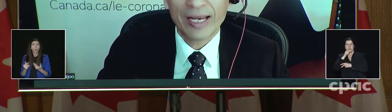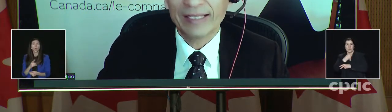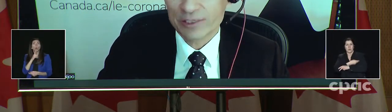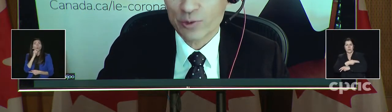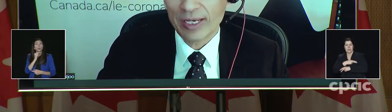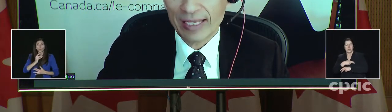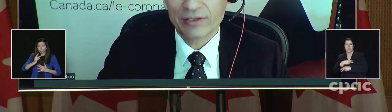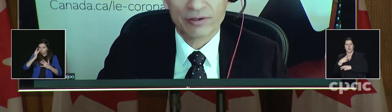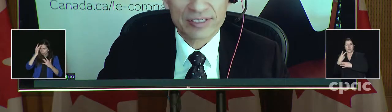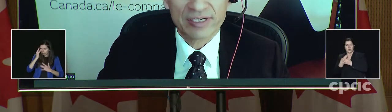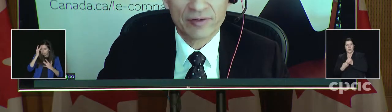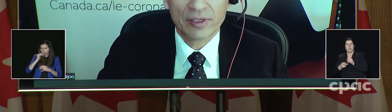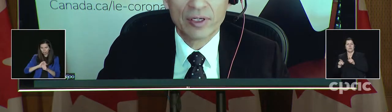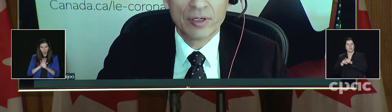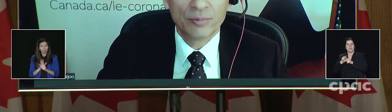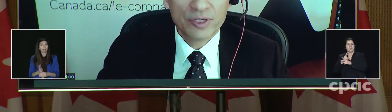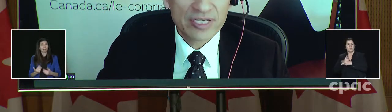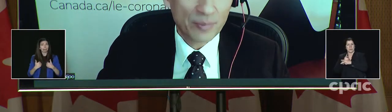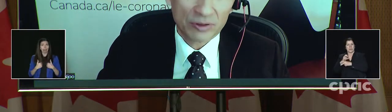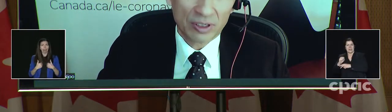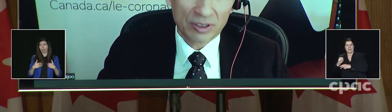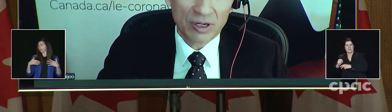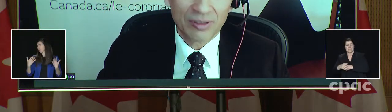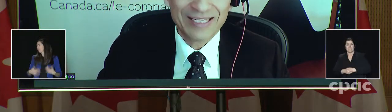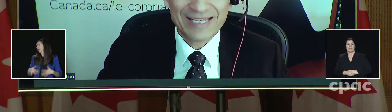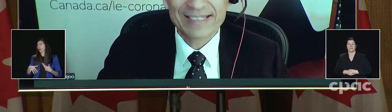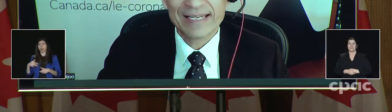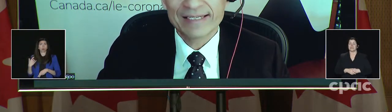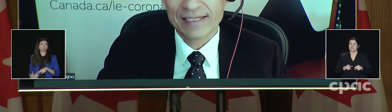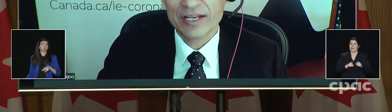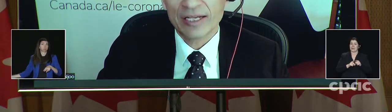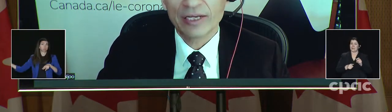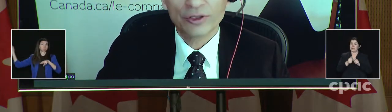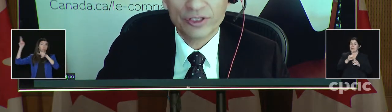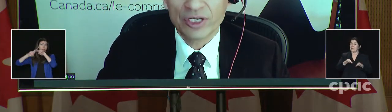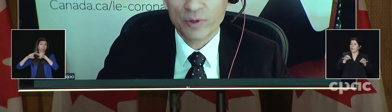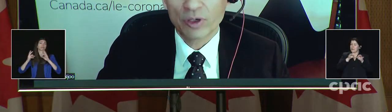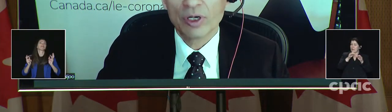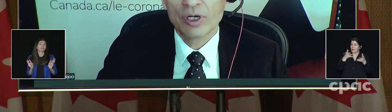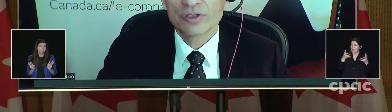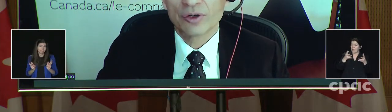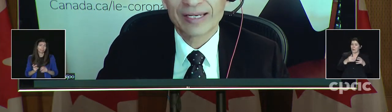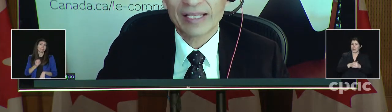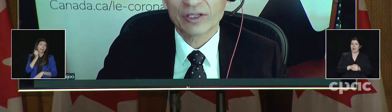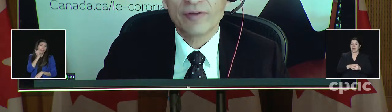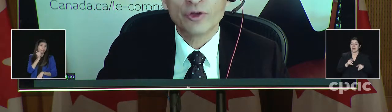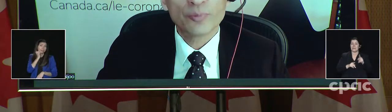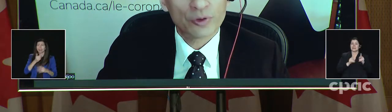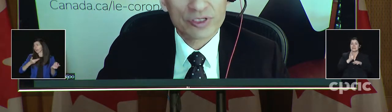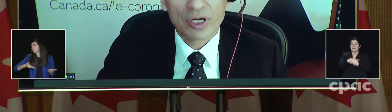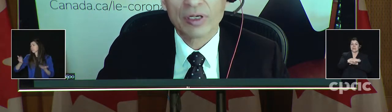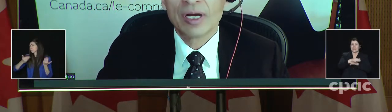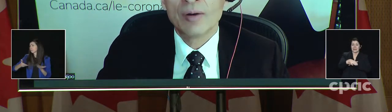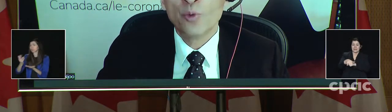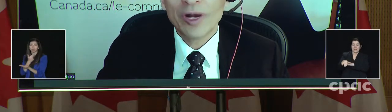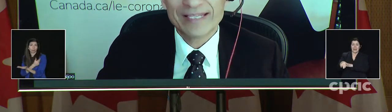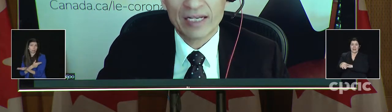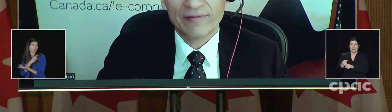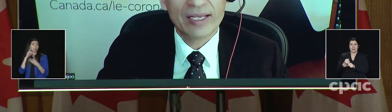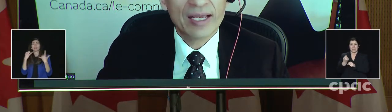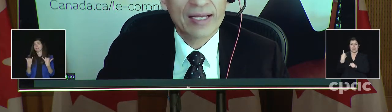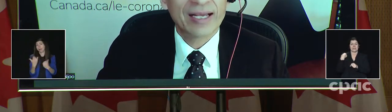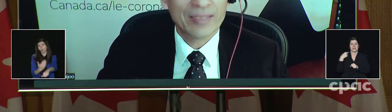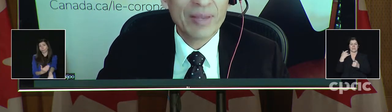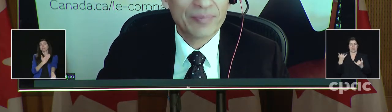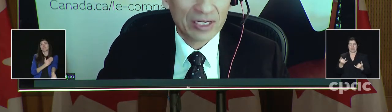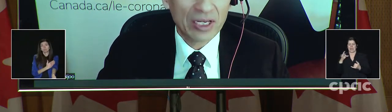hôpitaux et les soins intensifs. Plus important encore, les décès signalés quotidiennement sont 82% moins